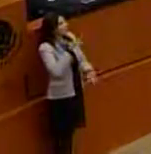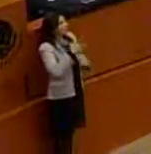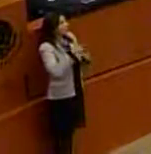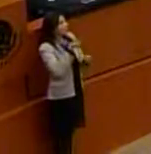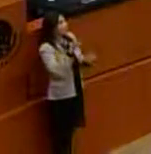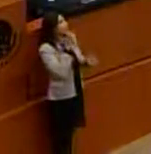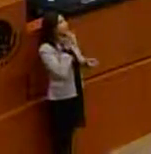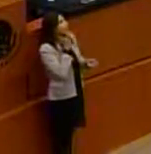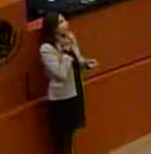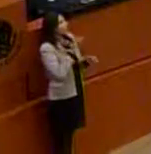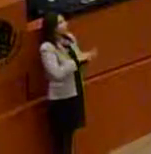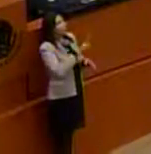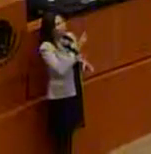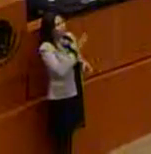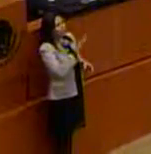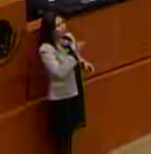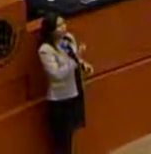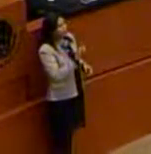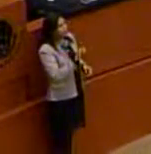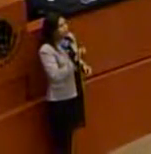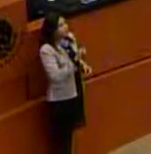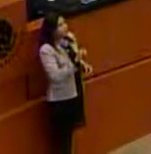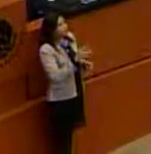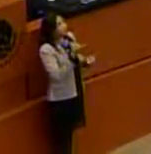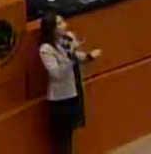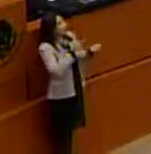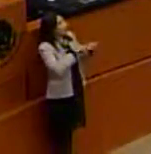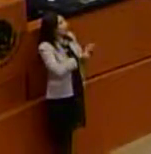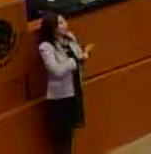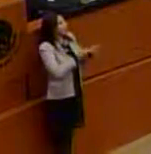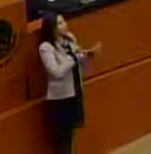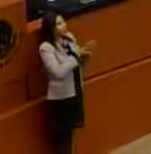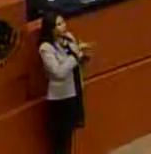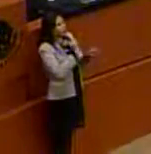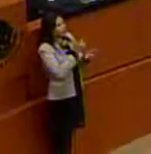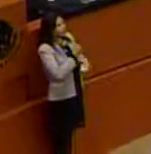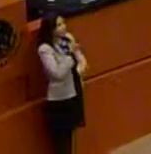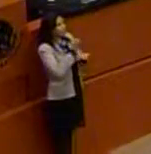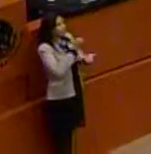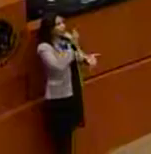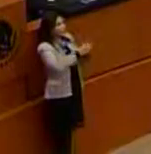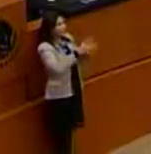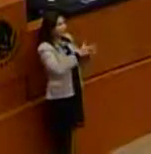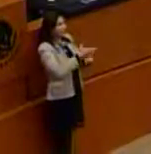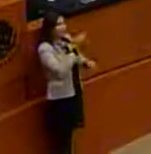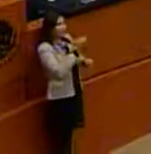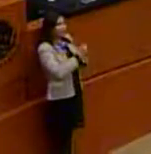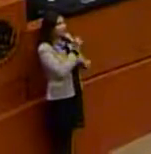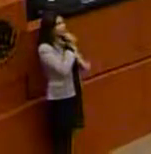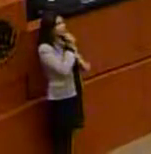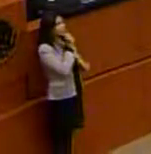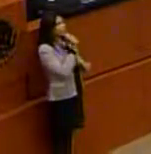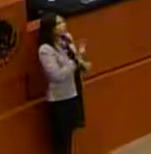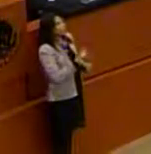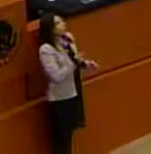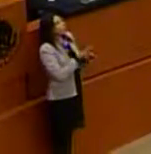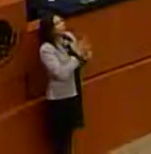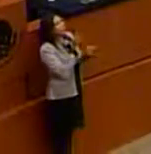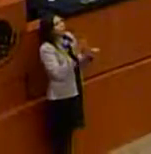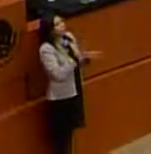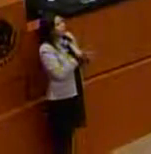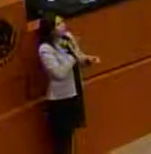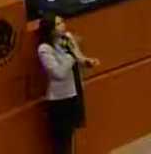au montant insuffisant soit introduit et qu'en même temps il y ait un démantèlement des acquis sociaux durement conquis en Suisse au siècle